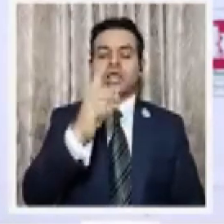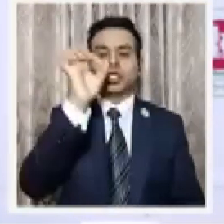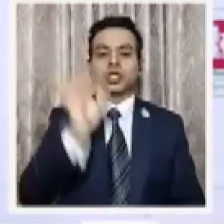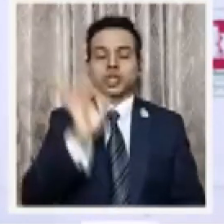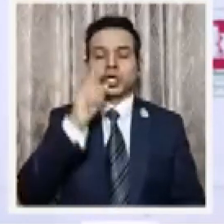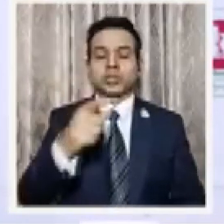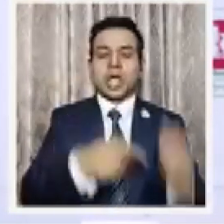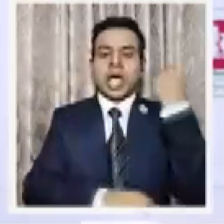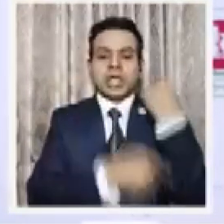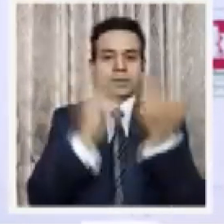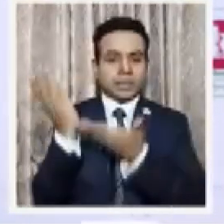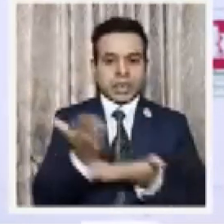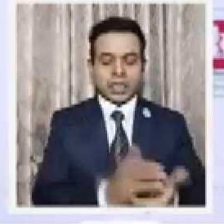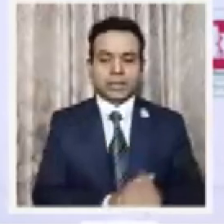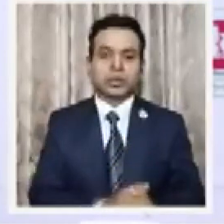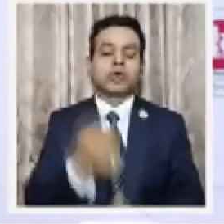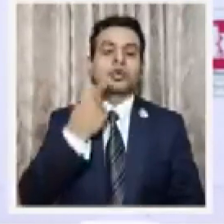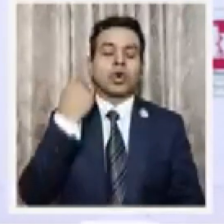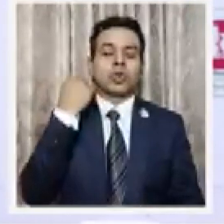95.39% এবং হাসপাতালে চিকিৎসা গ্রহণ করেছেন